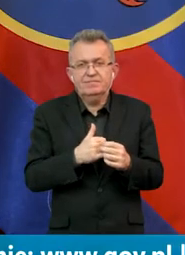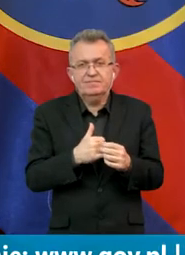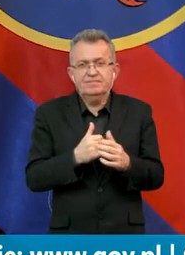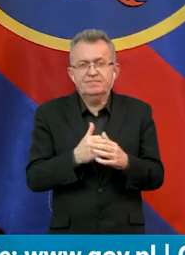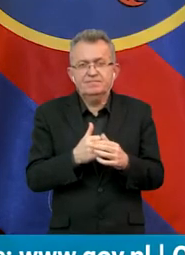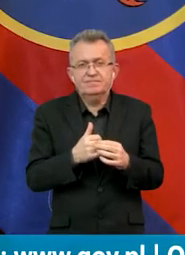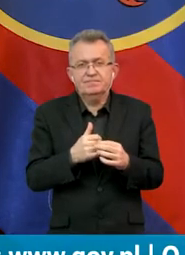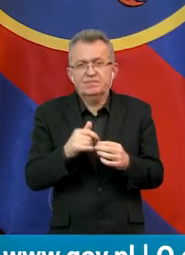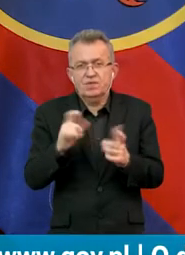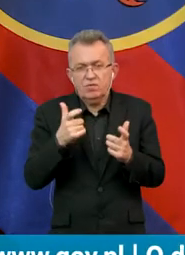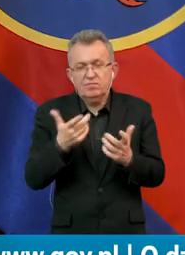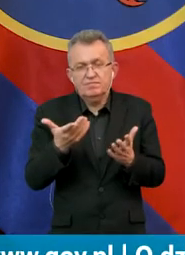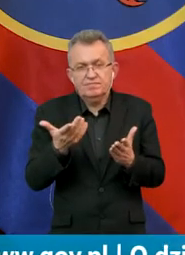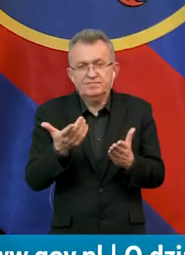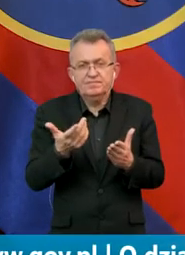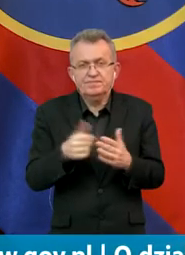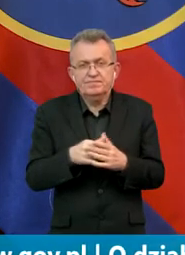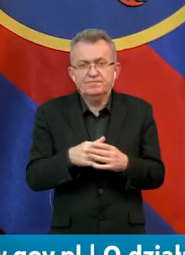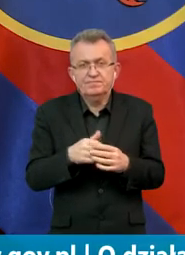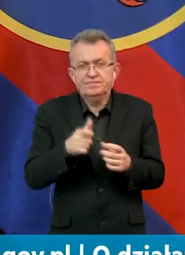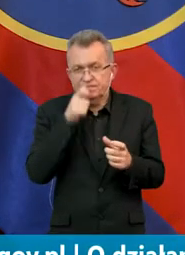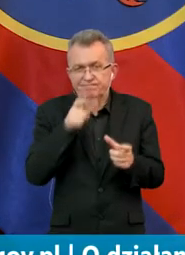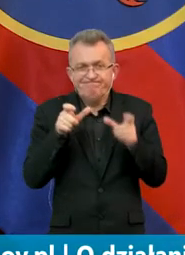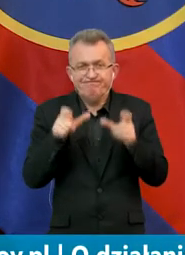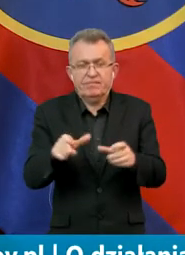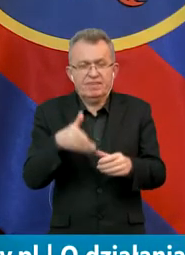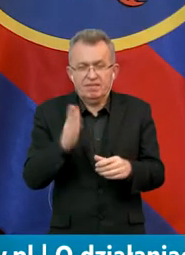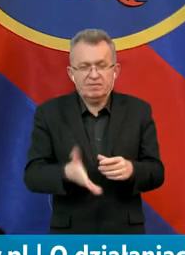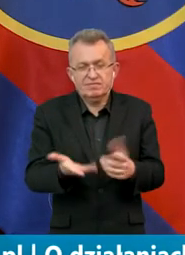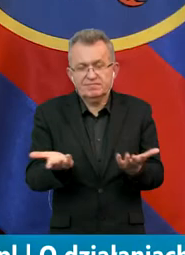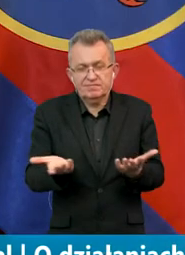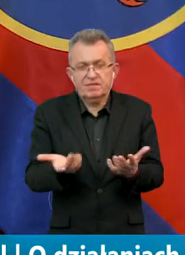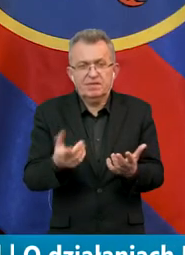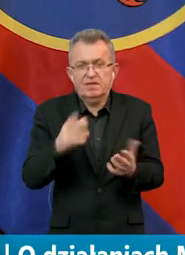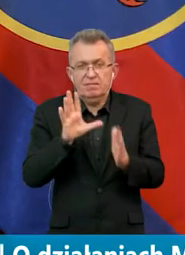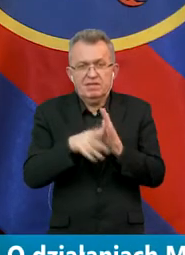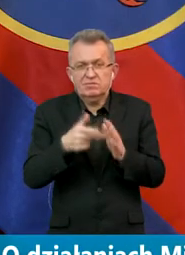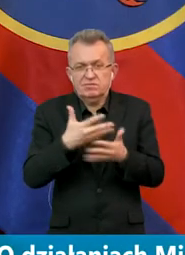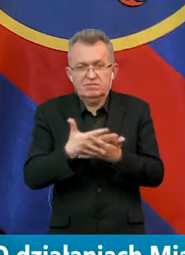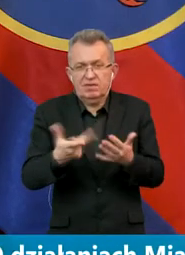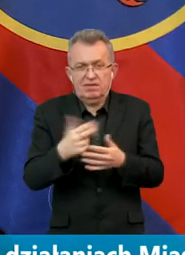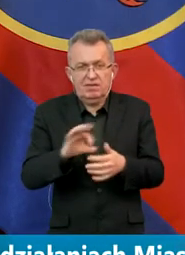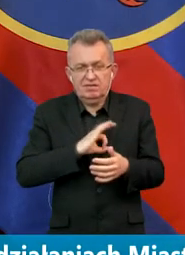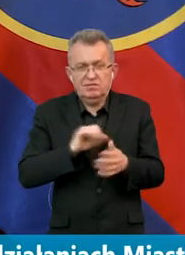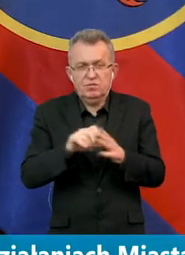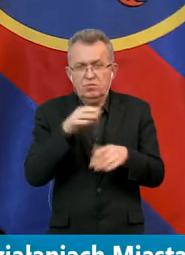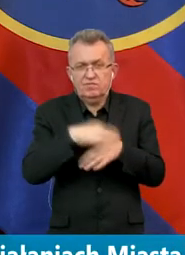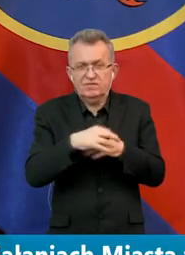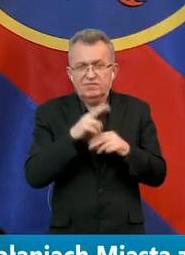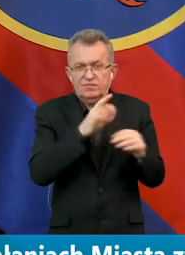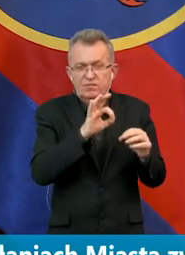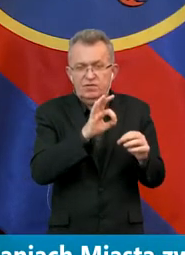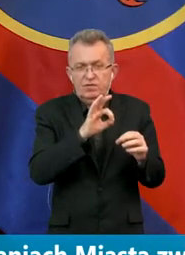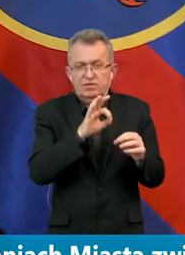działań, no to oczywiście nic tutaj na siłę nie chcemy robić. Teren nie należy do miasta, należy do uczelni. Nie można od